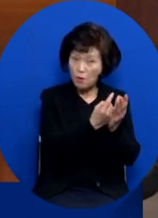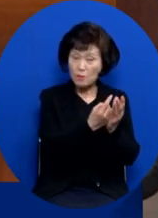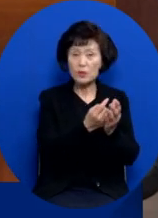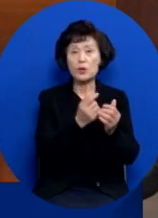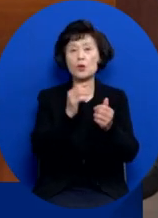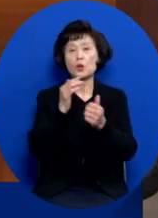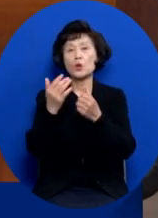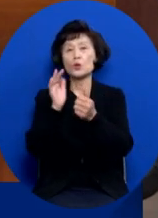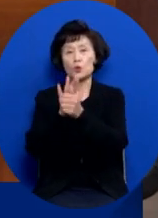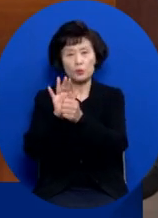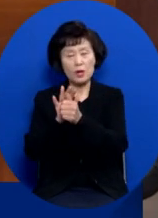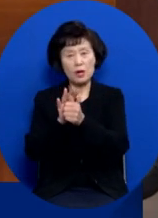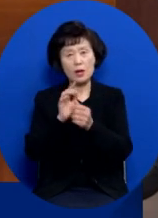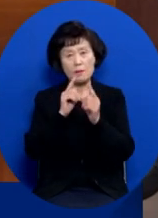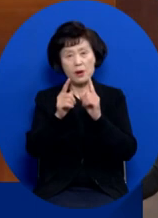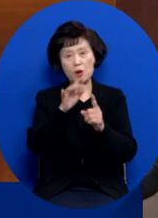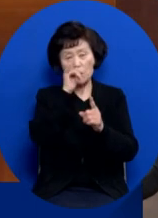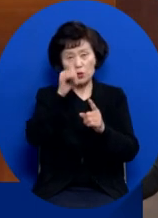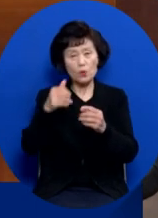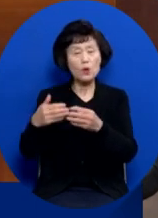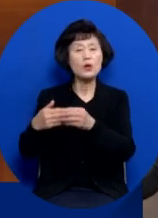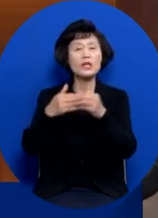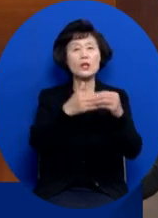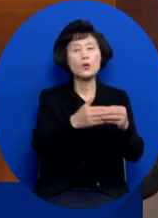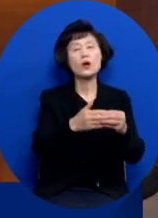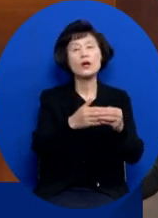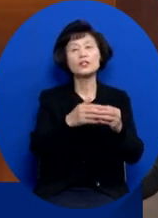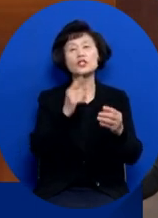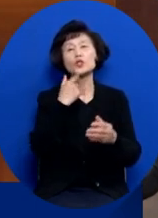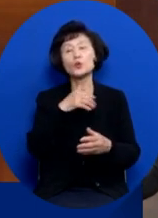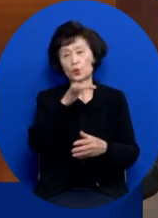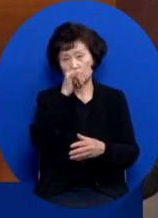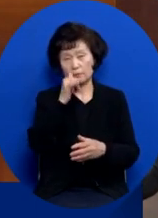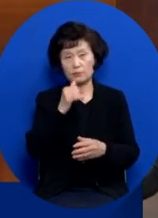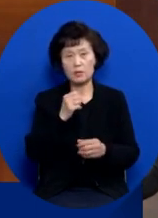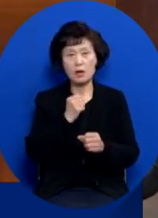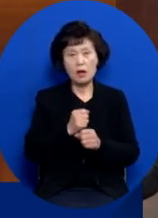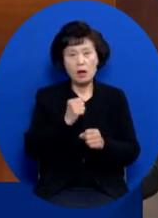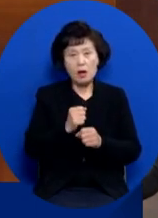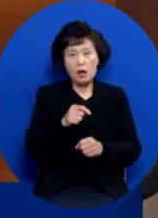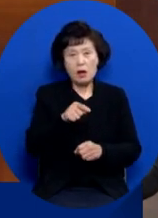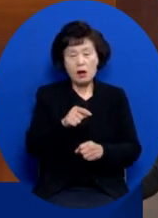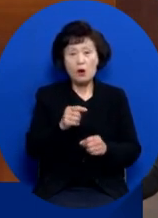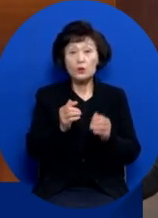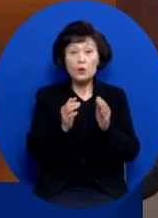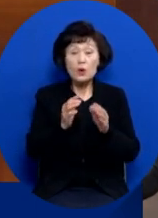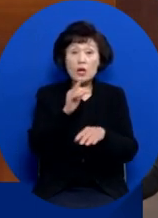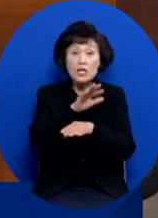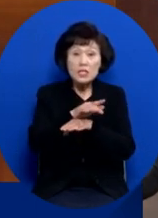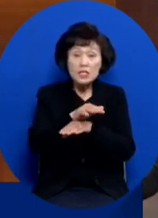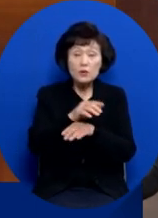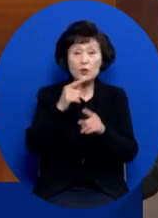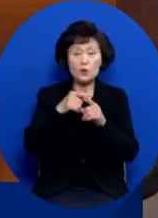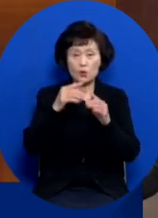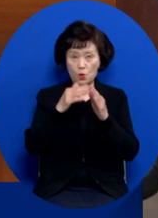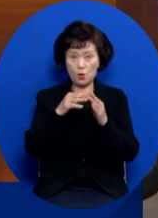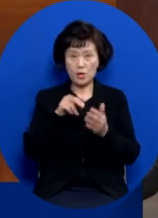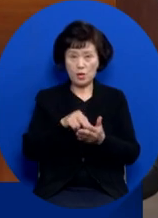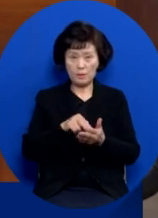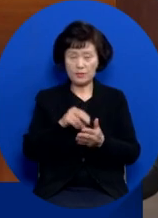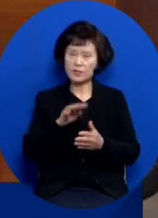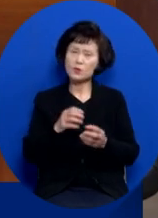이렇게 해서 직접 데리고 간 사람도 있었습니다 당황하고 또 시골 지역 교회로서 어떻게